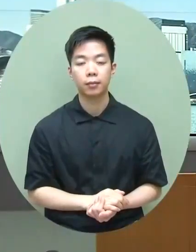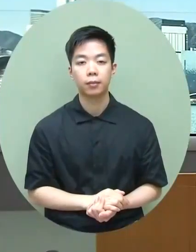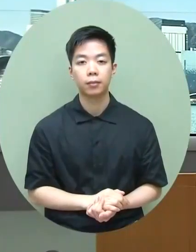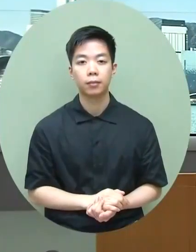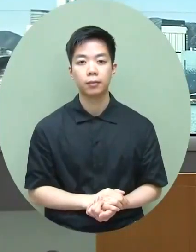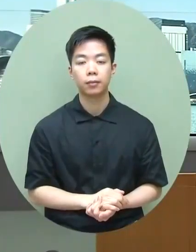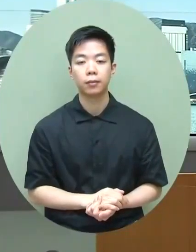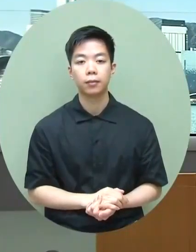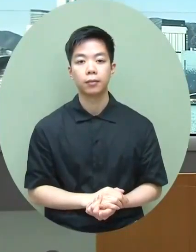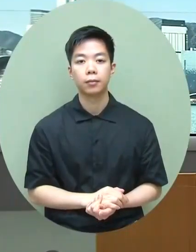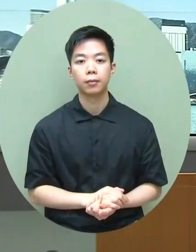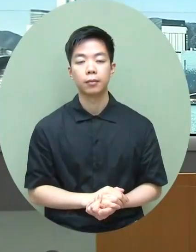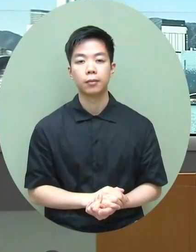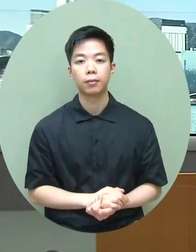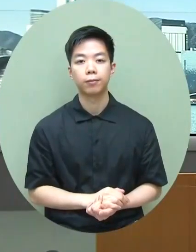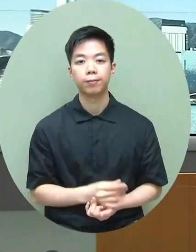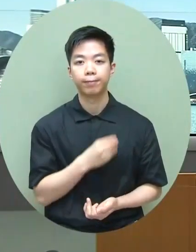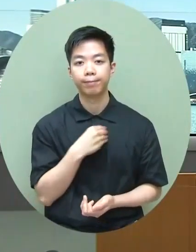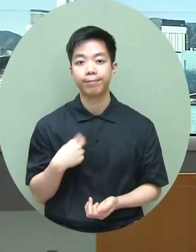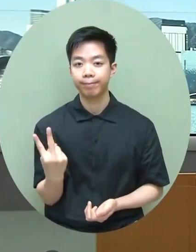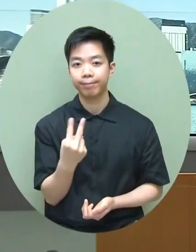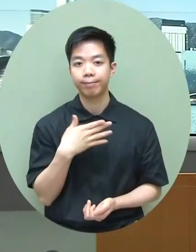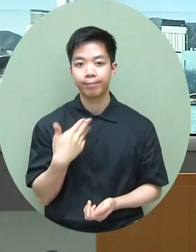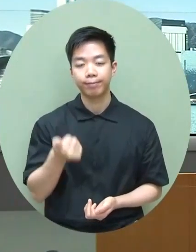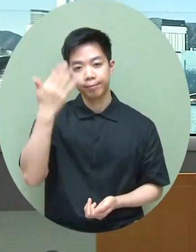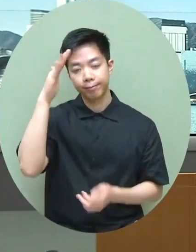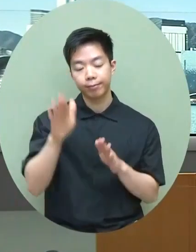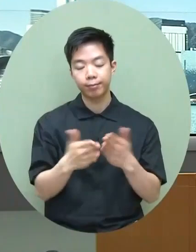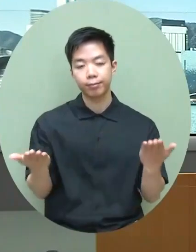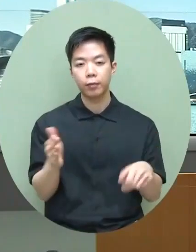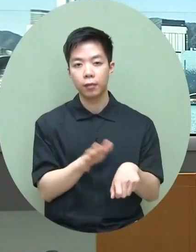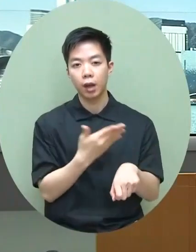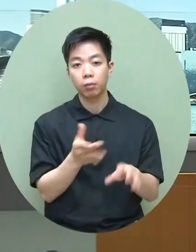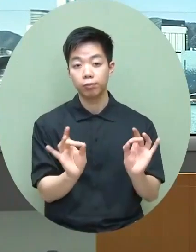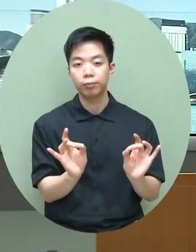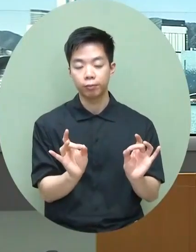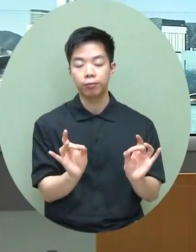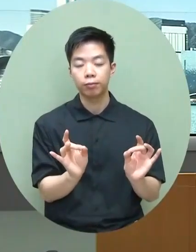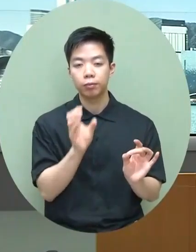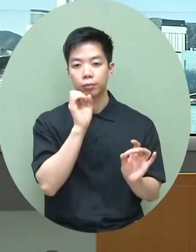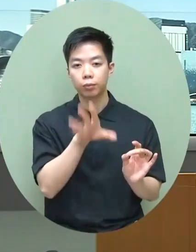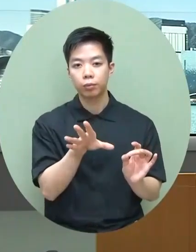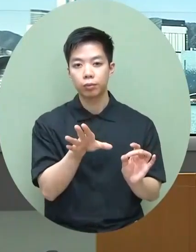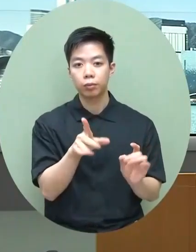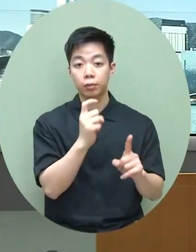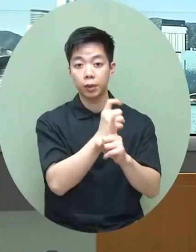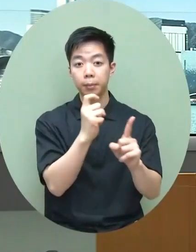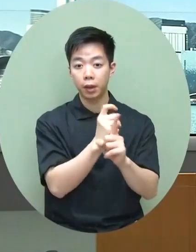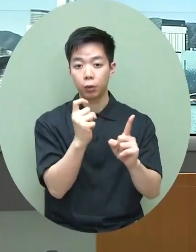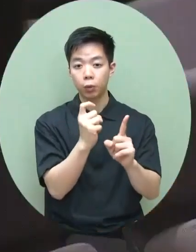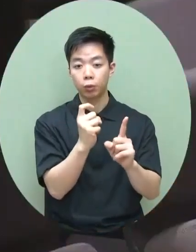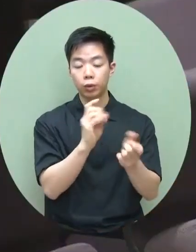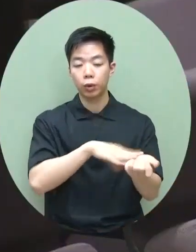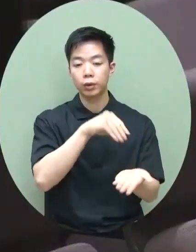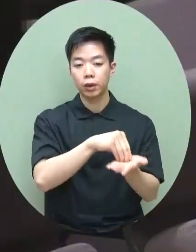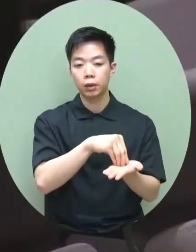兩位醫生你好，明報嘅，想問翻頭先張醫生講最新情報嗰19宗醫生個案咧，初步有冇見到話有冇一啲係